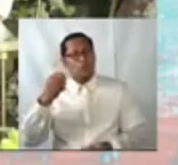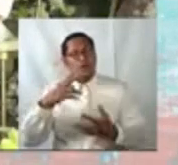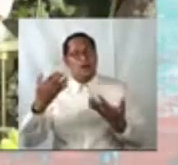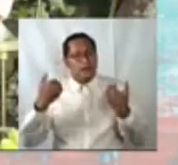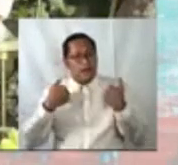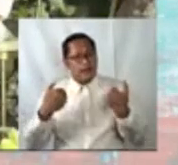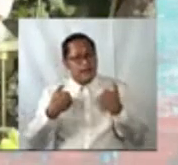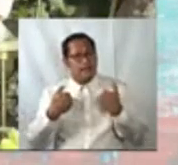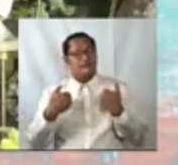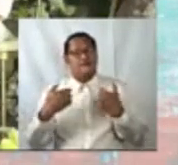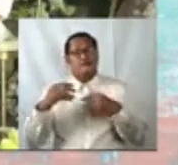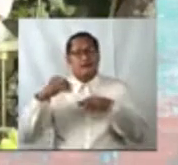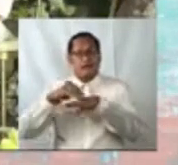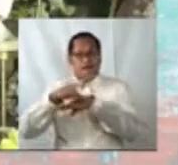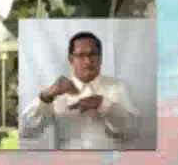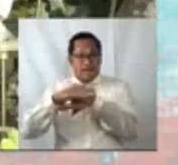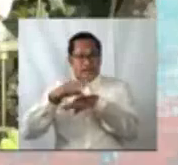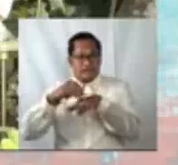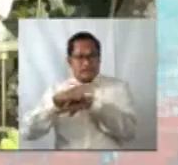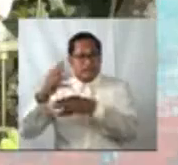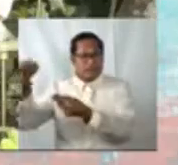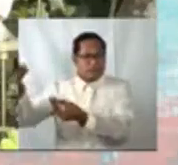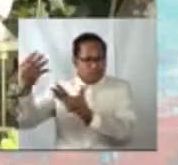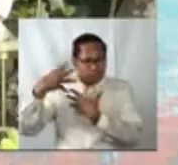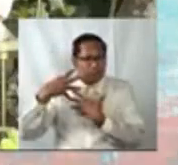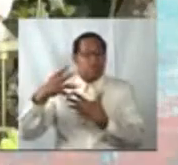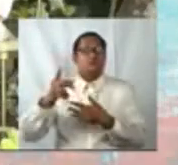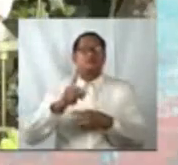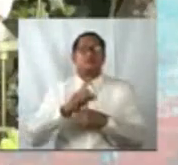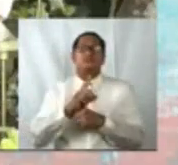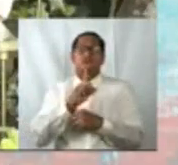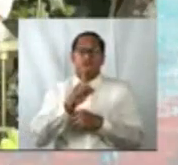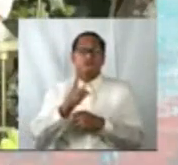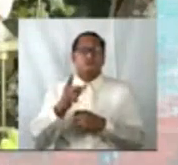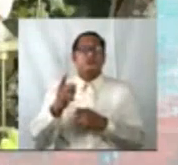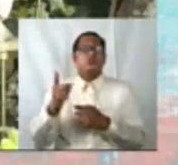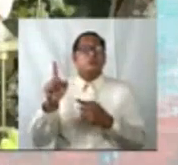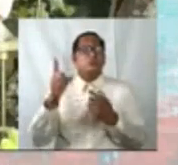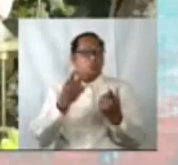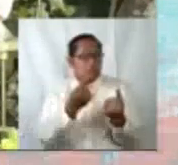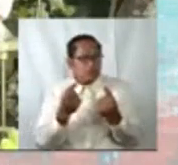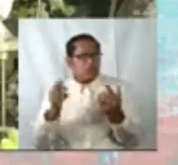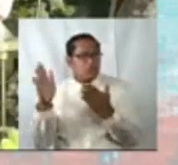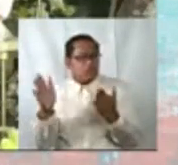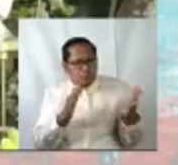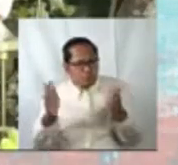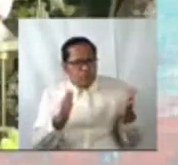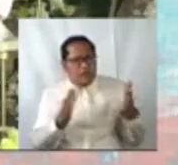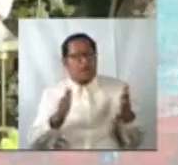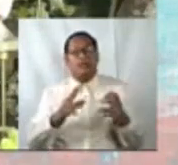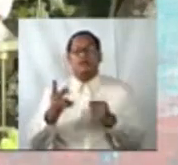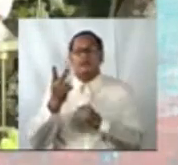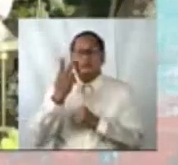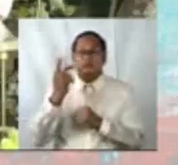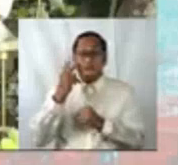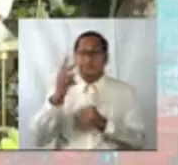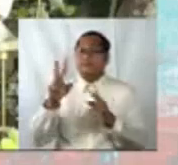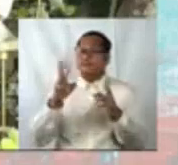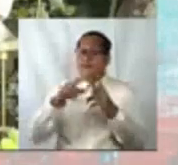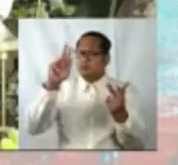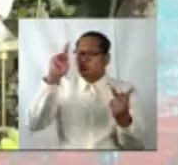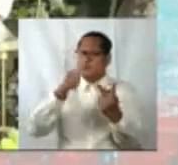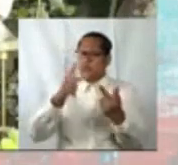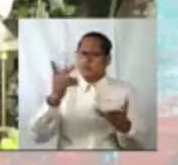na mga advisors na sinasabi sa kanya, ganito ang ating gawin? Pakikita ninyo, it's very purposive eh.